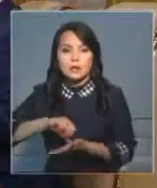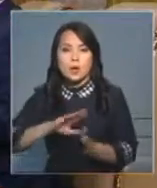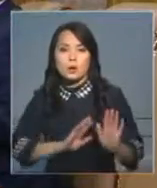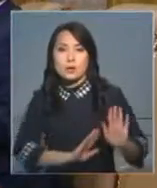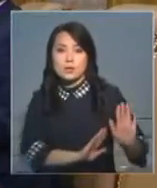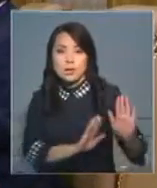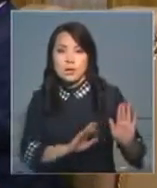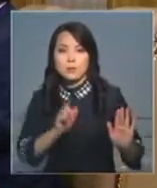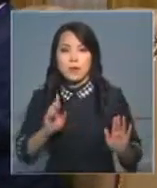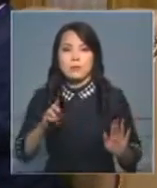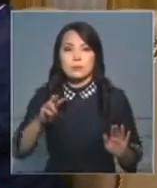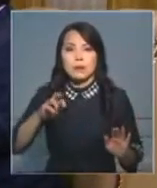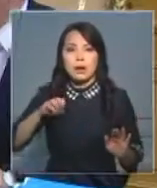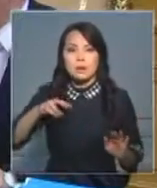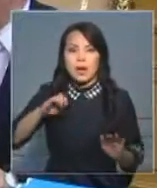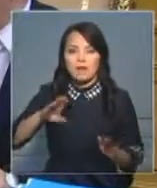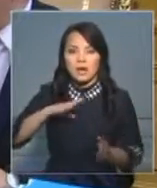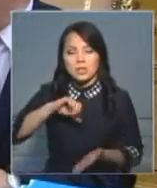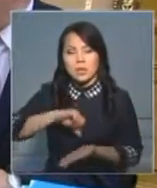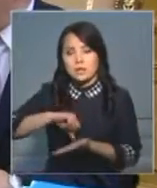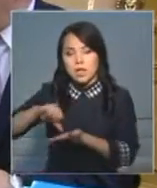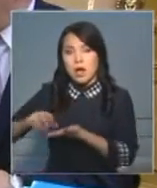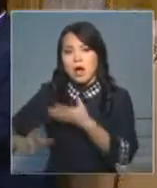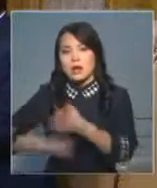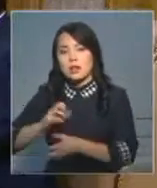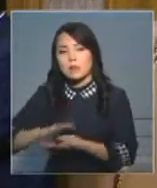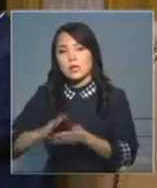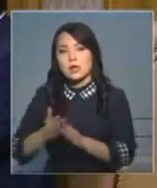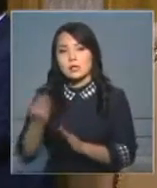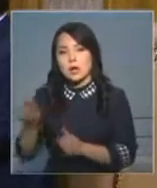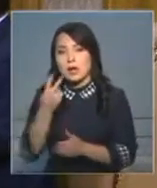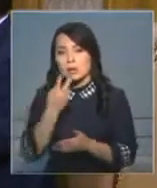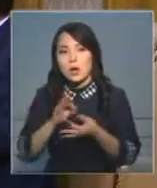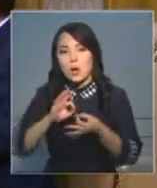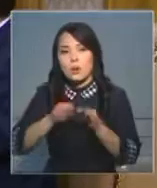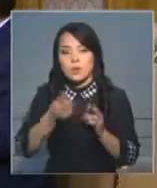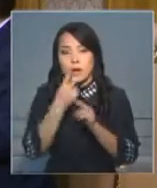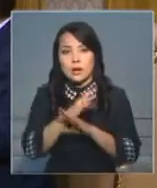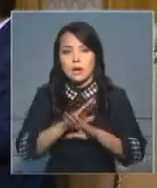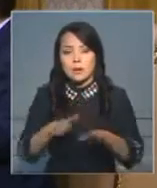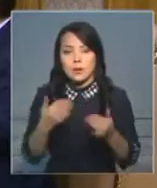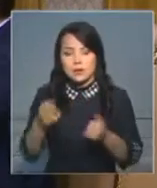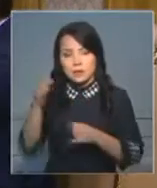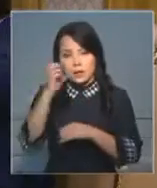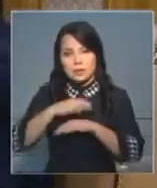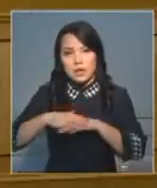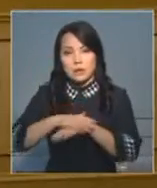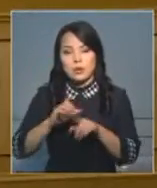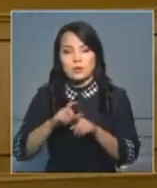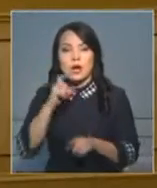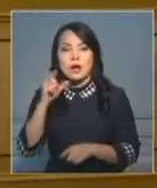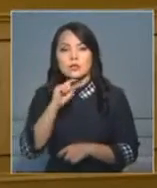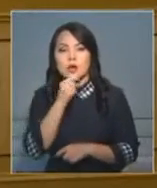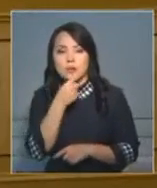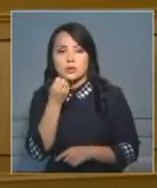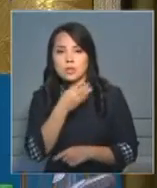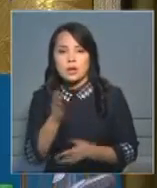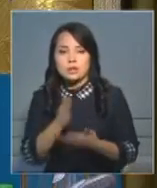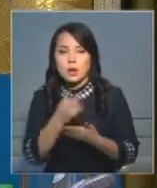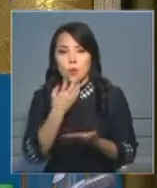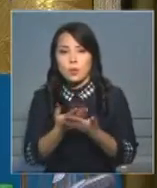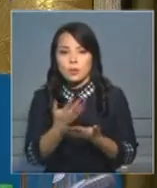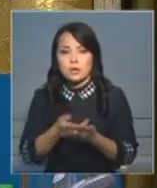орынбасары Бағлан Малибаев қатысты. Әлемдік нарықтағы жағдайдың күрделігіне қарамай, еліміз былтырғы жылды экономикалық жақсы